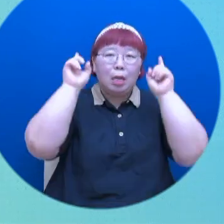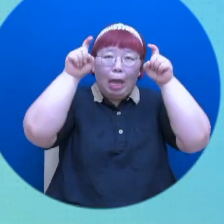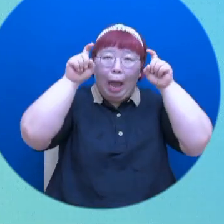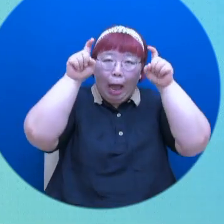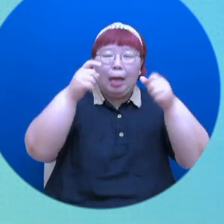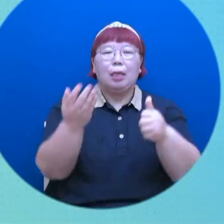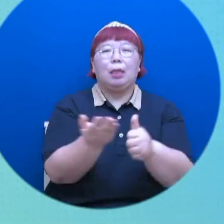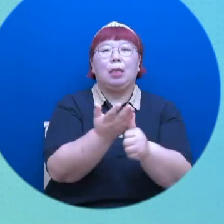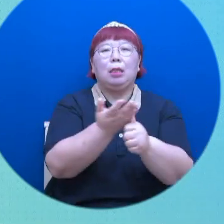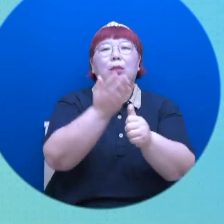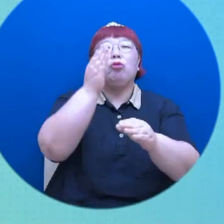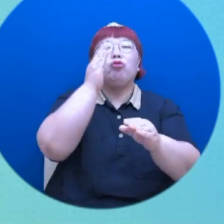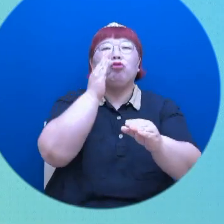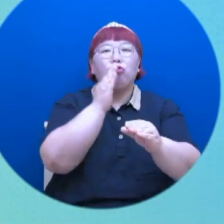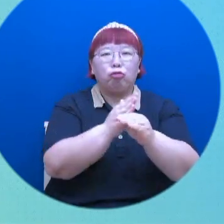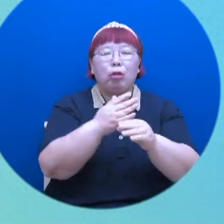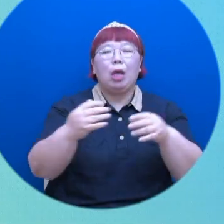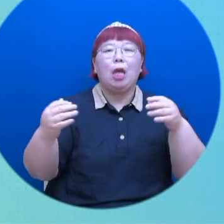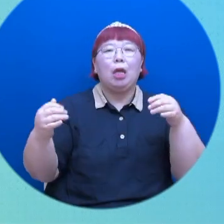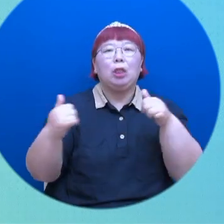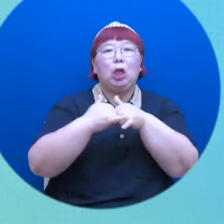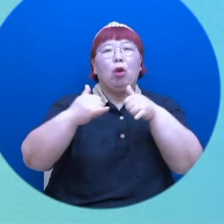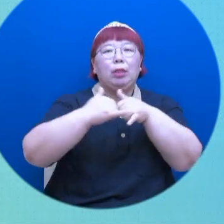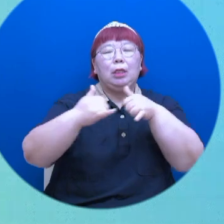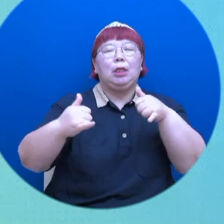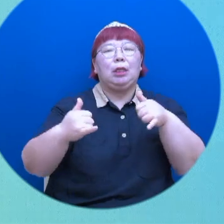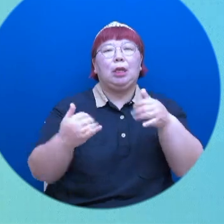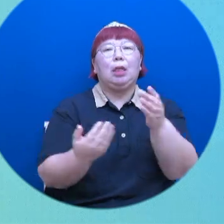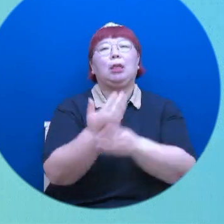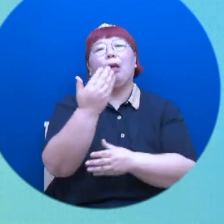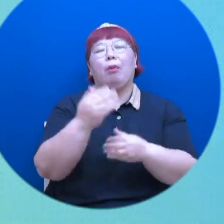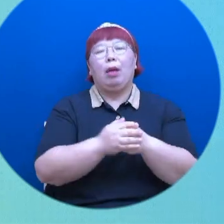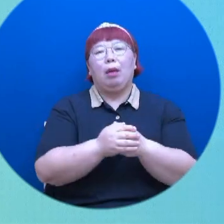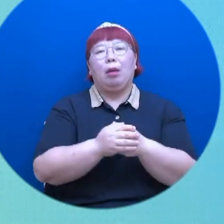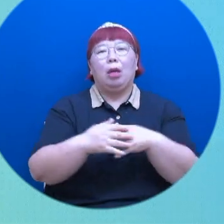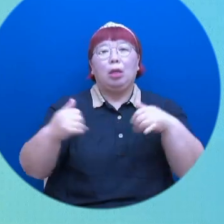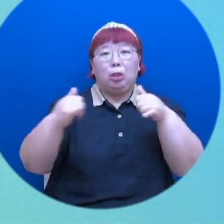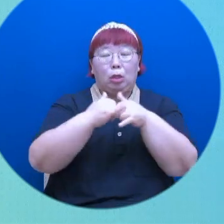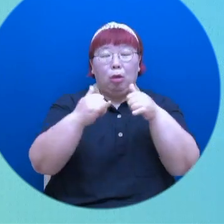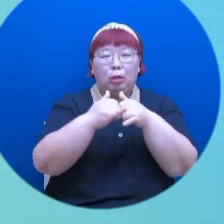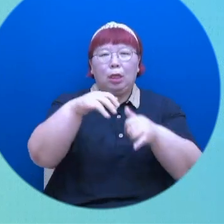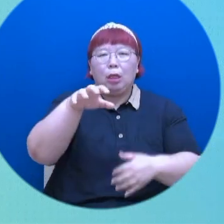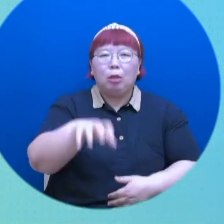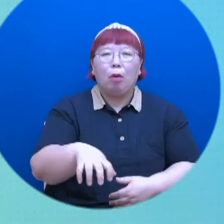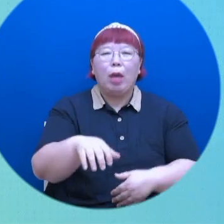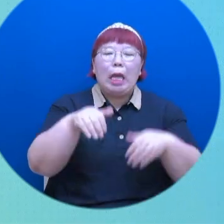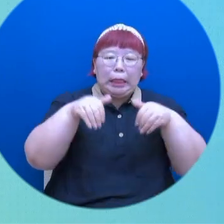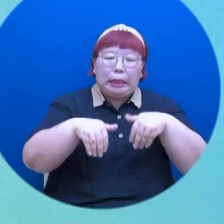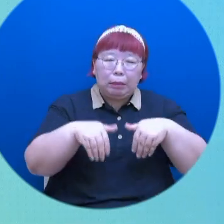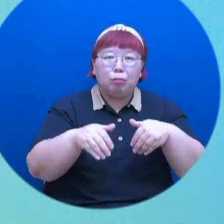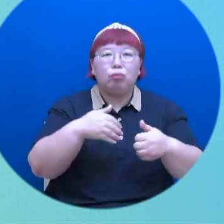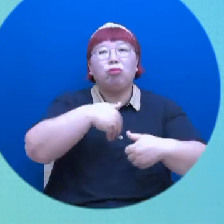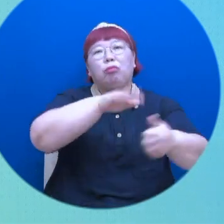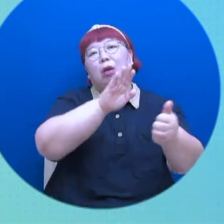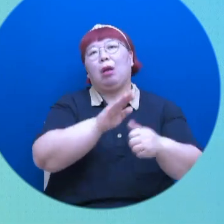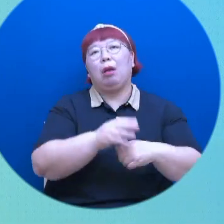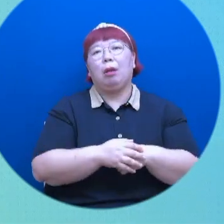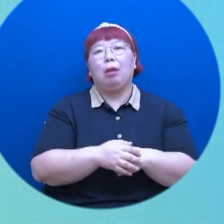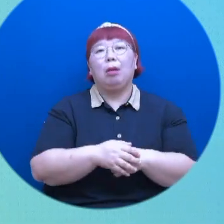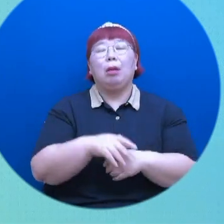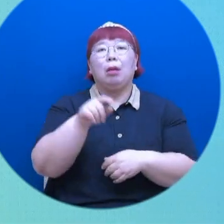하는 가운데 전쟁이 나게 됩니다. 그리고 전쟁터로 심부름을 가게 되죠. 바로